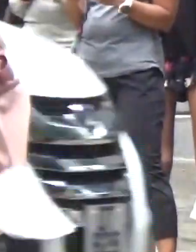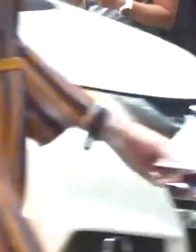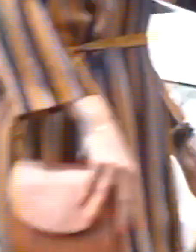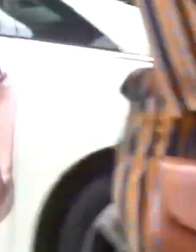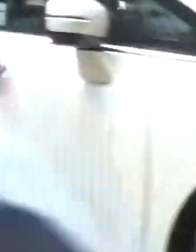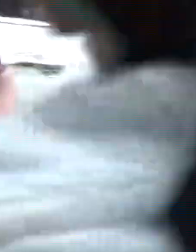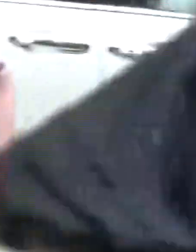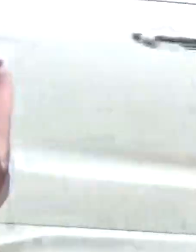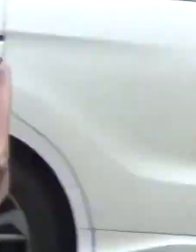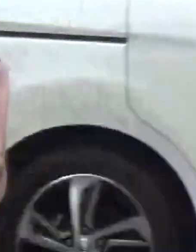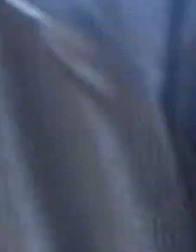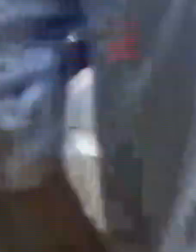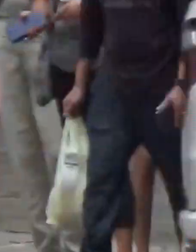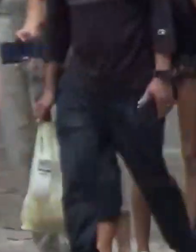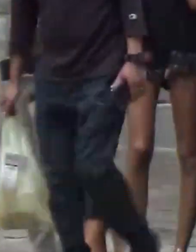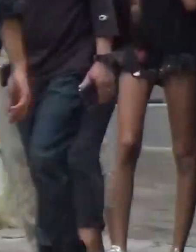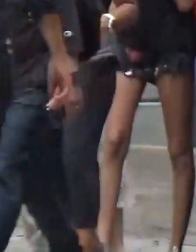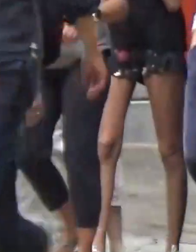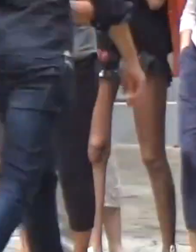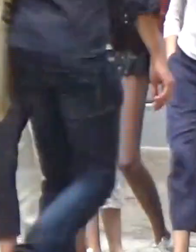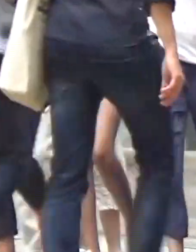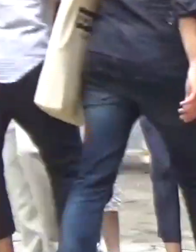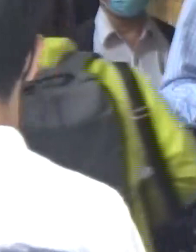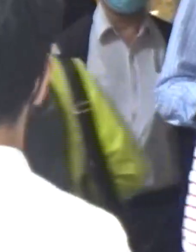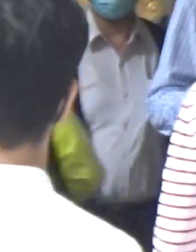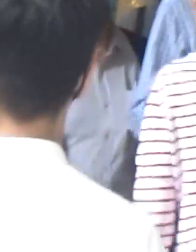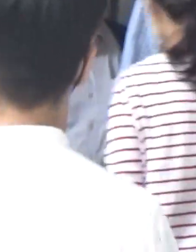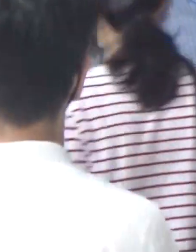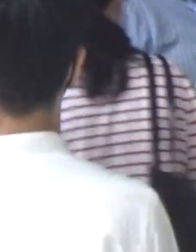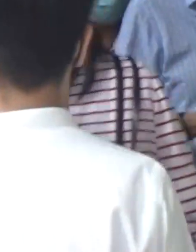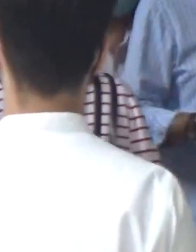修保養的合約啦，咁嗰個編號咧係